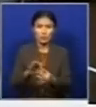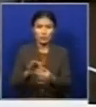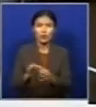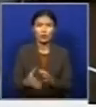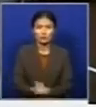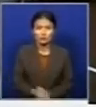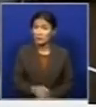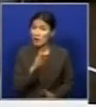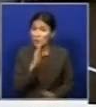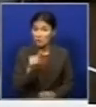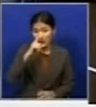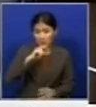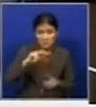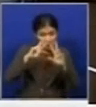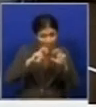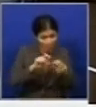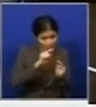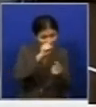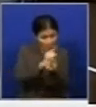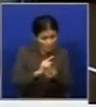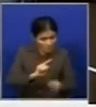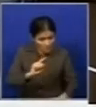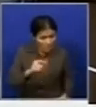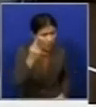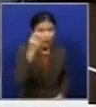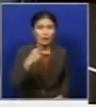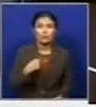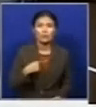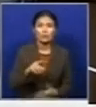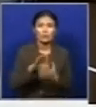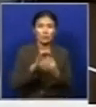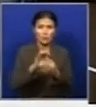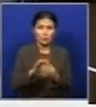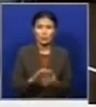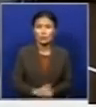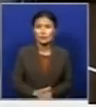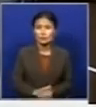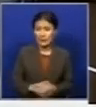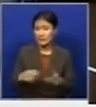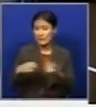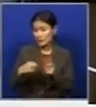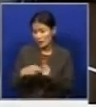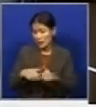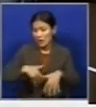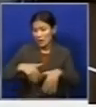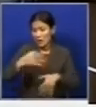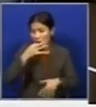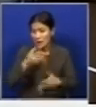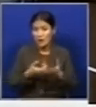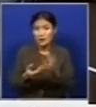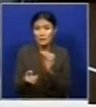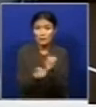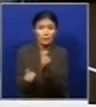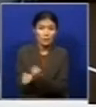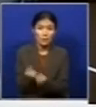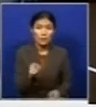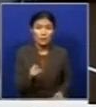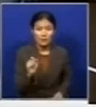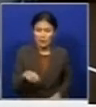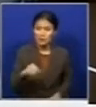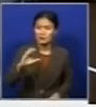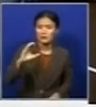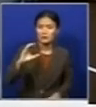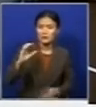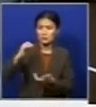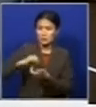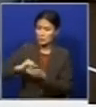รียนท่านประธานส่วนเรื่องกระทบต่อเกษตรกรนั้นในข้อตกลง CPTPP จ